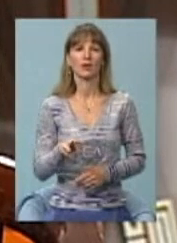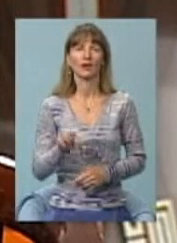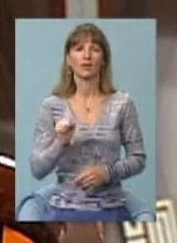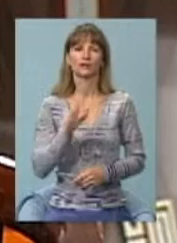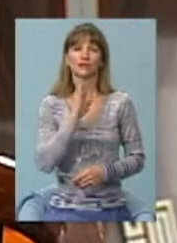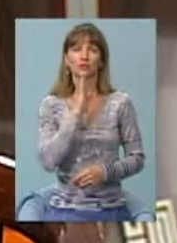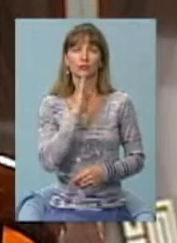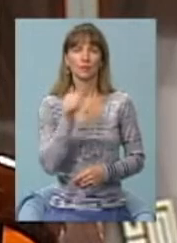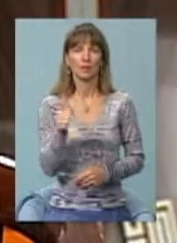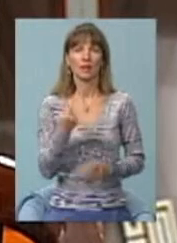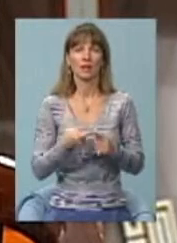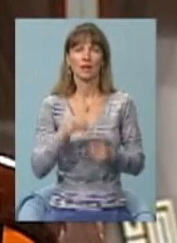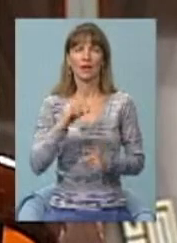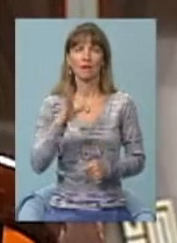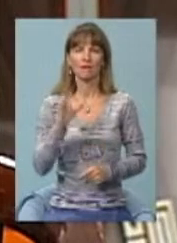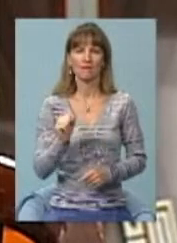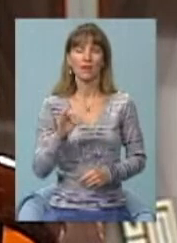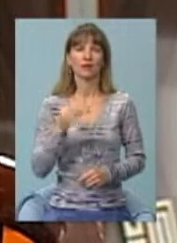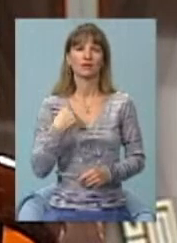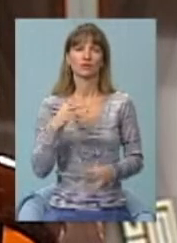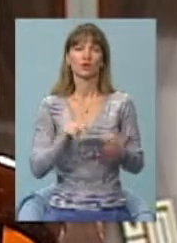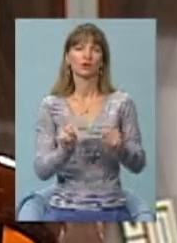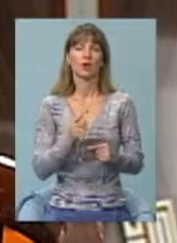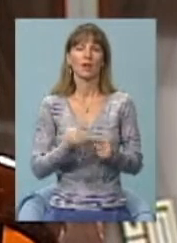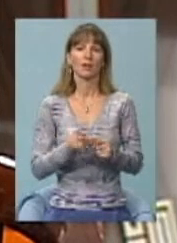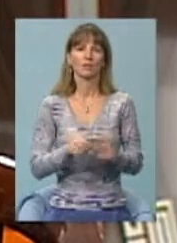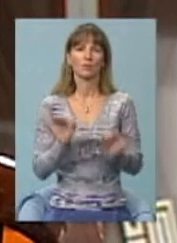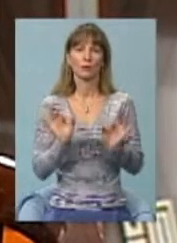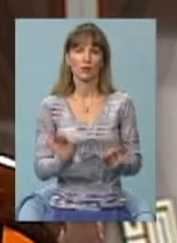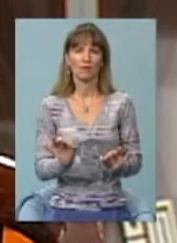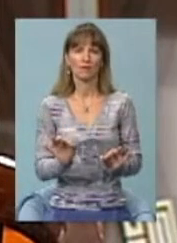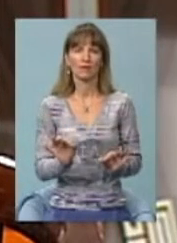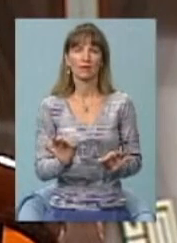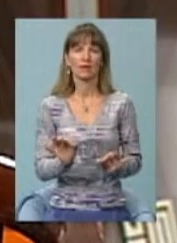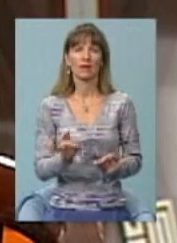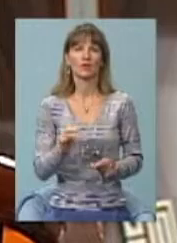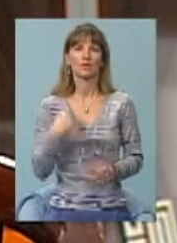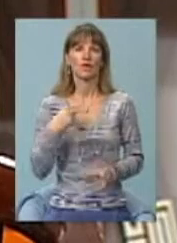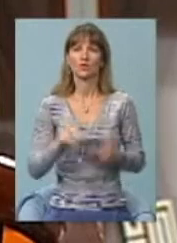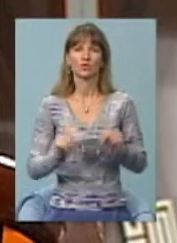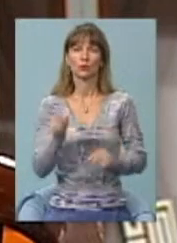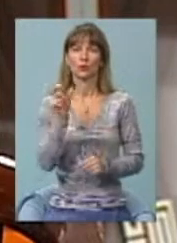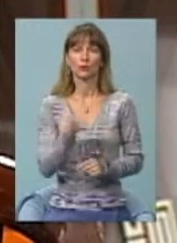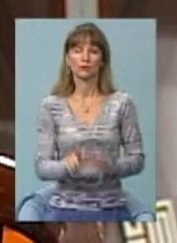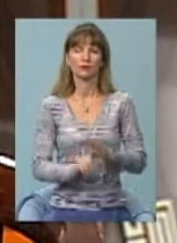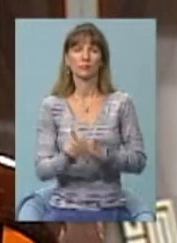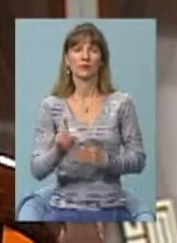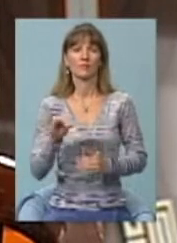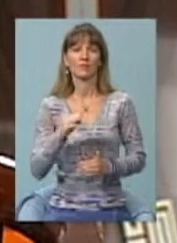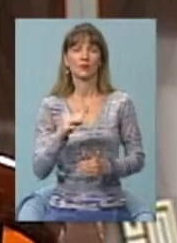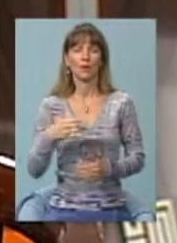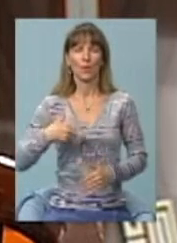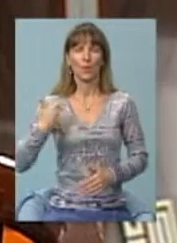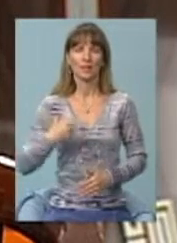а жінка перша – це Єва. Я вважаю, що це правда, але ну, я не вважаю, що людина пішла від